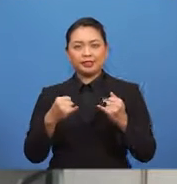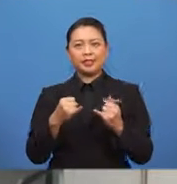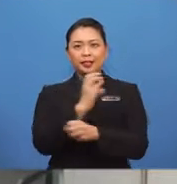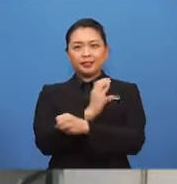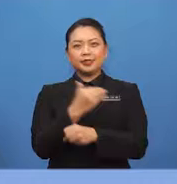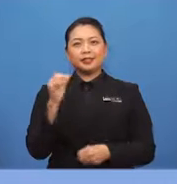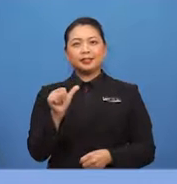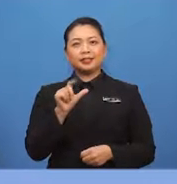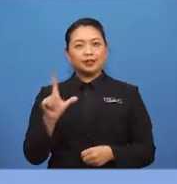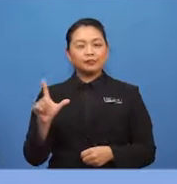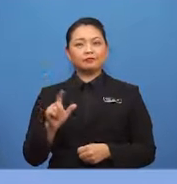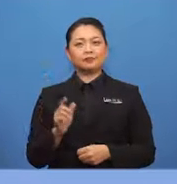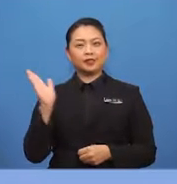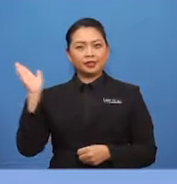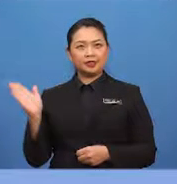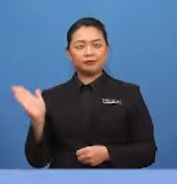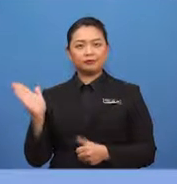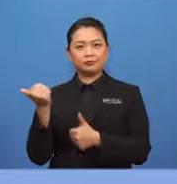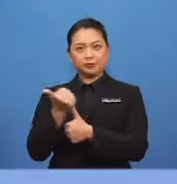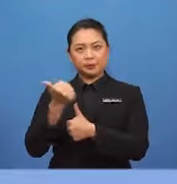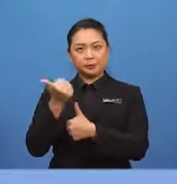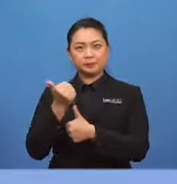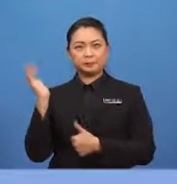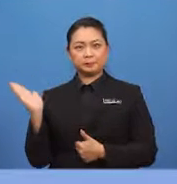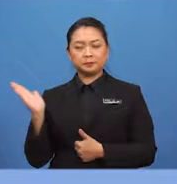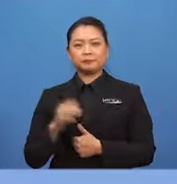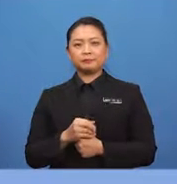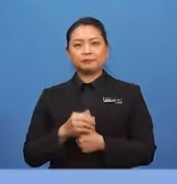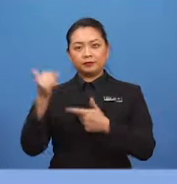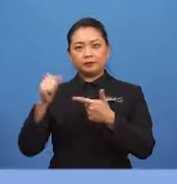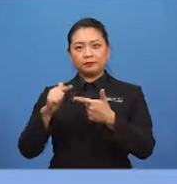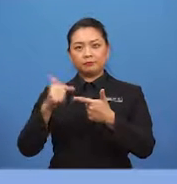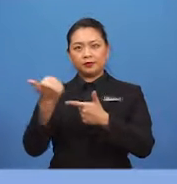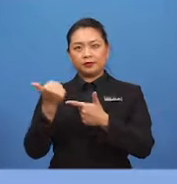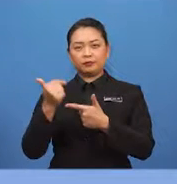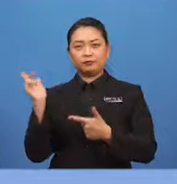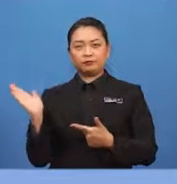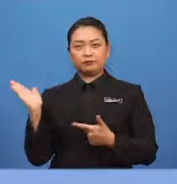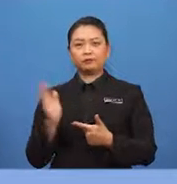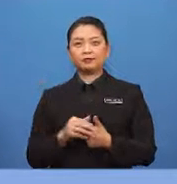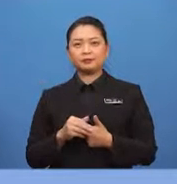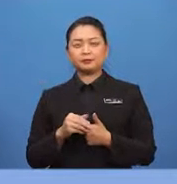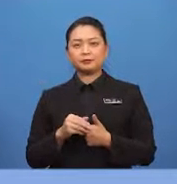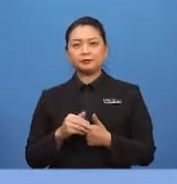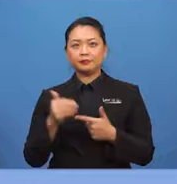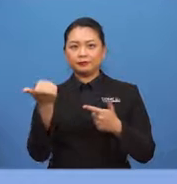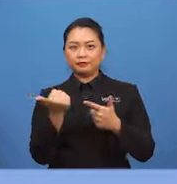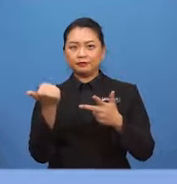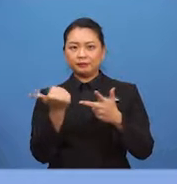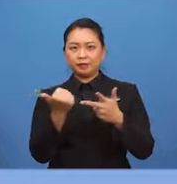ialah kaca silika terlakur, kaca soda kapur,